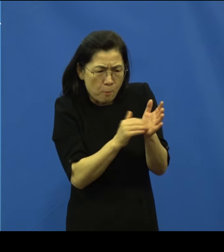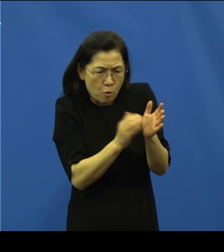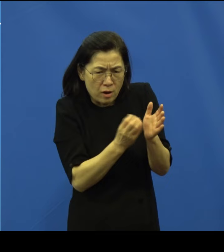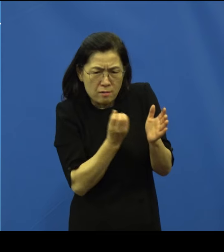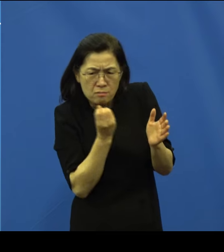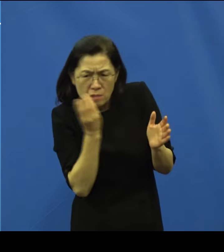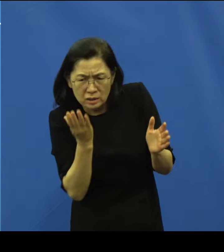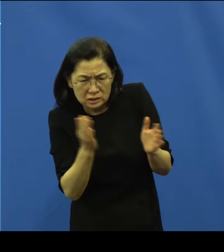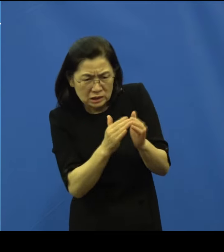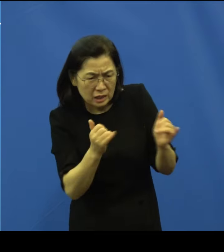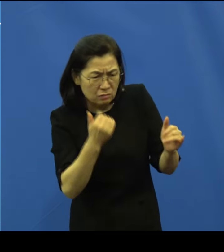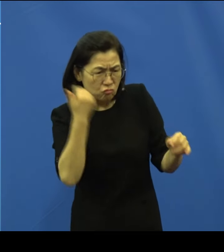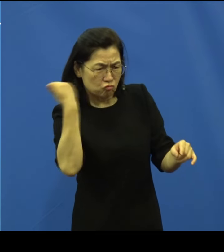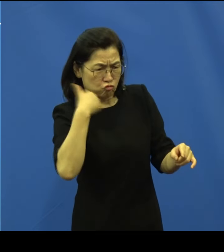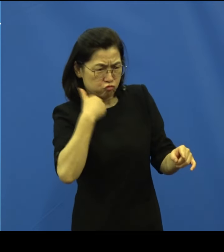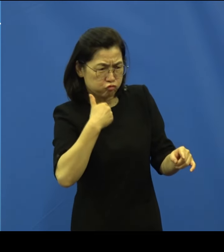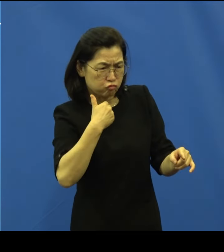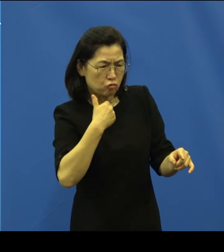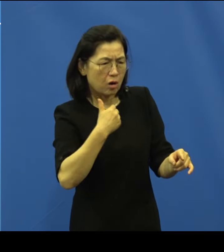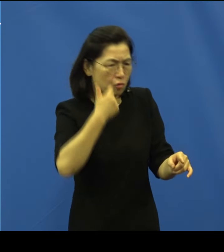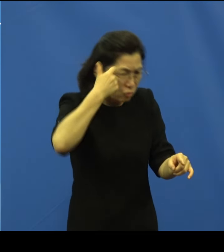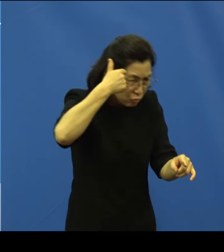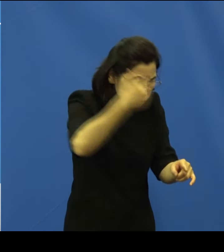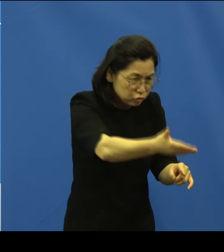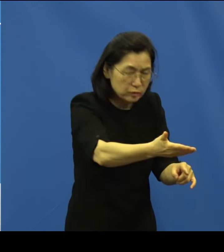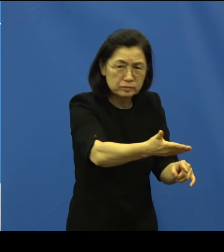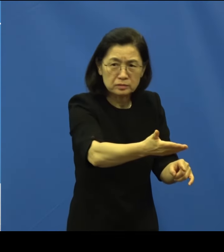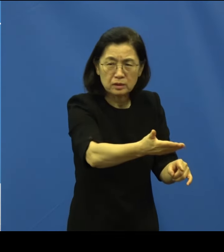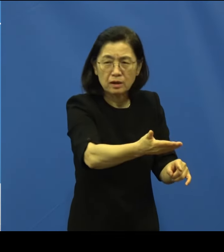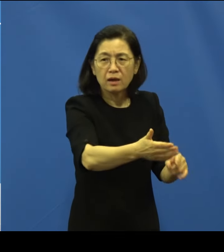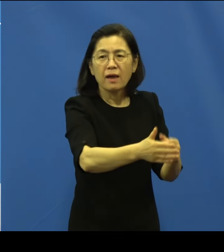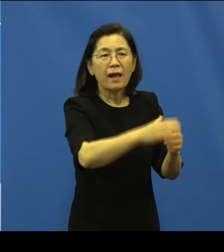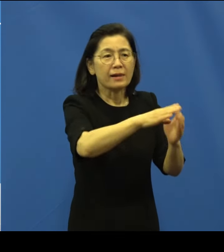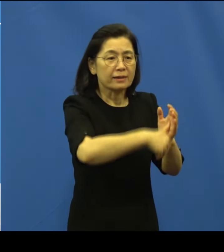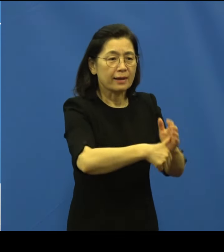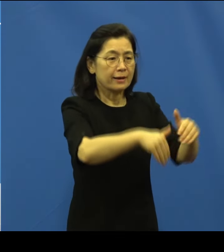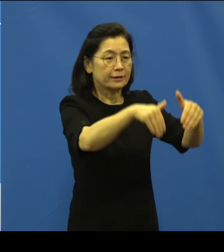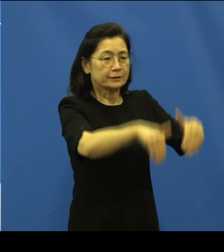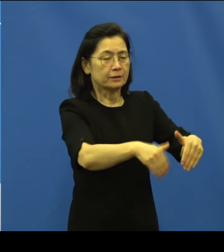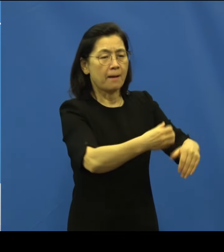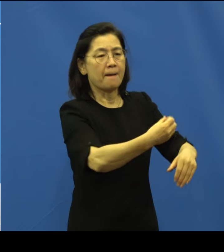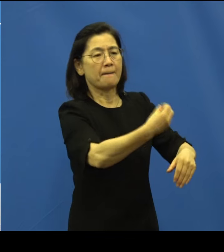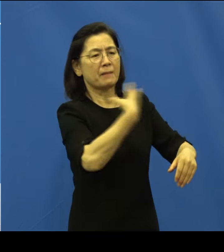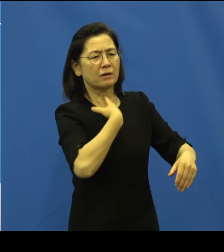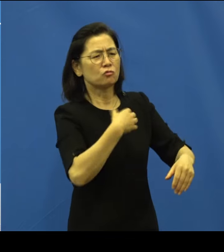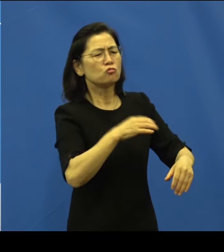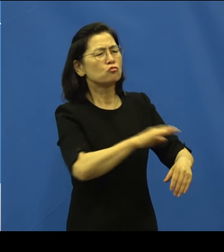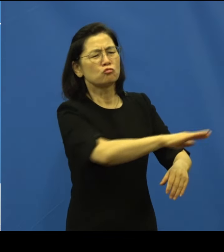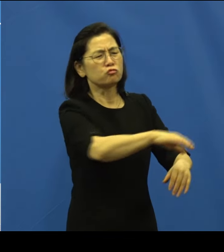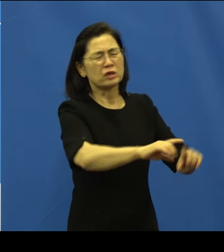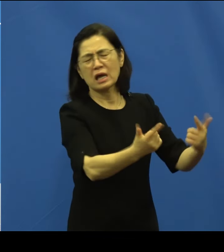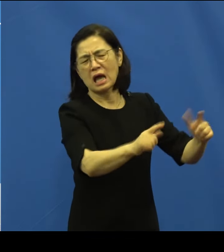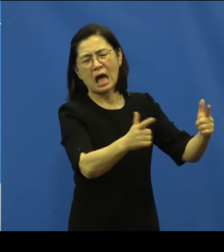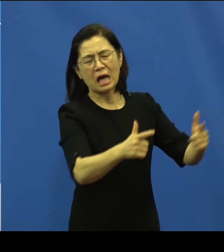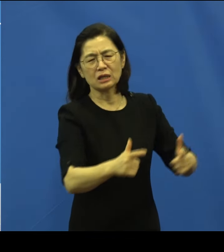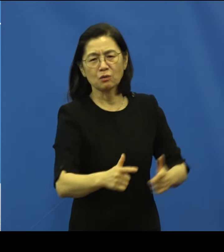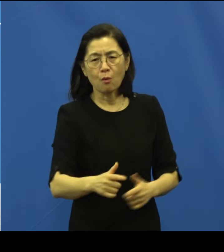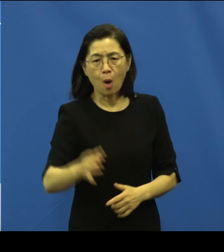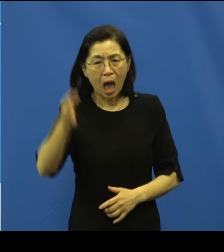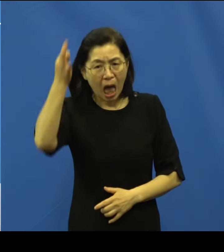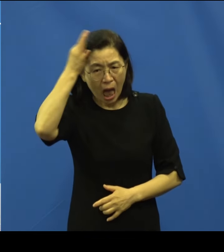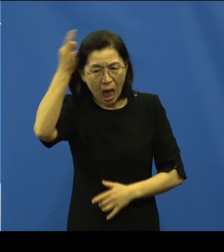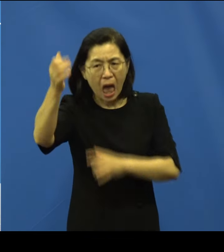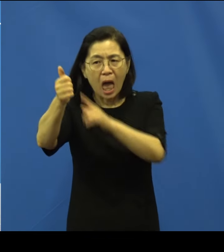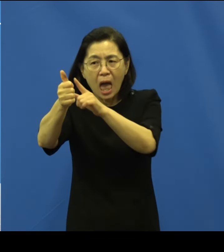그때 신복 중 한 사람이 대답을 하죠. 12절에 그 신복 중에 한 사람이 우리 주 왕이여 아니로소이다. 오직 이스라엘 선지자 엘리사가